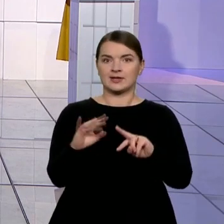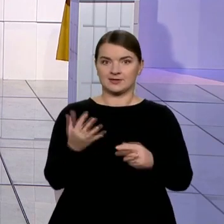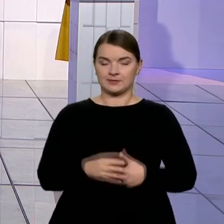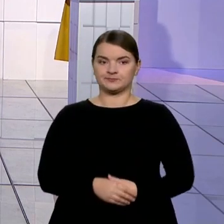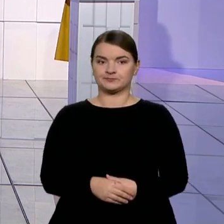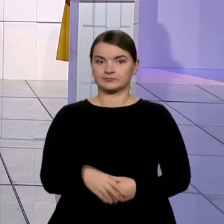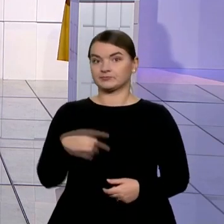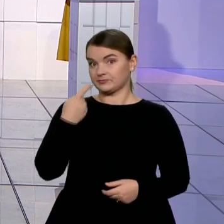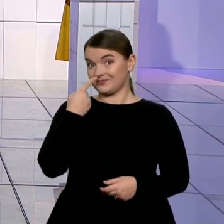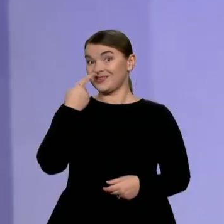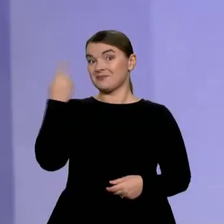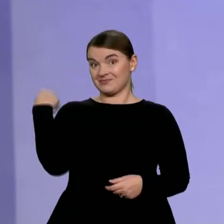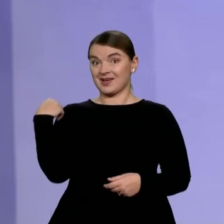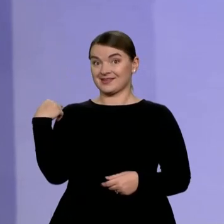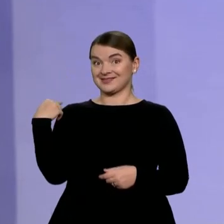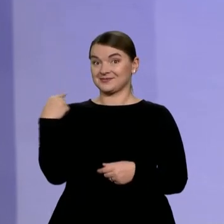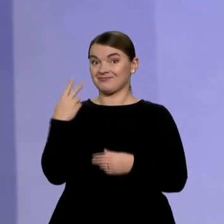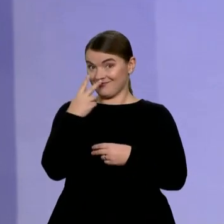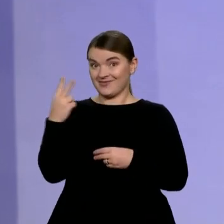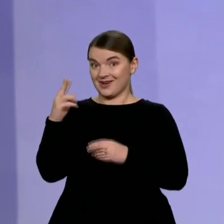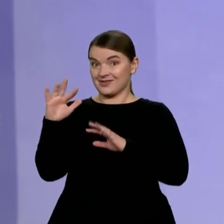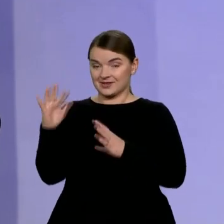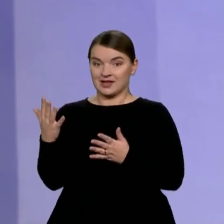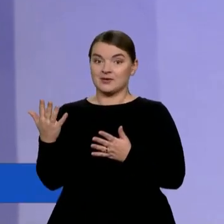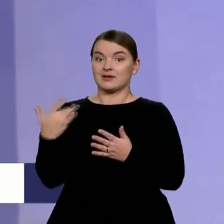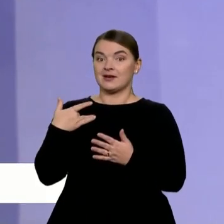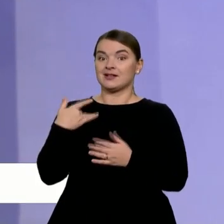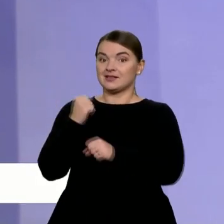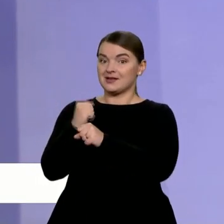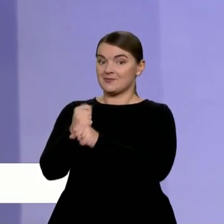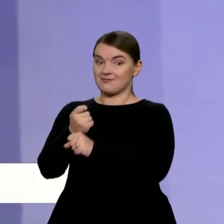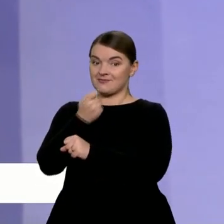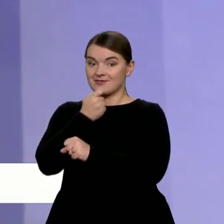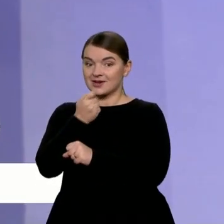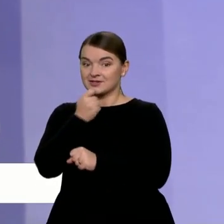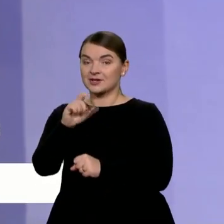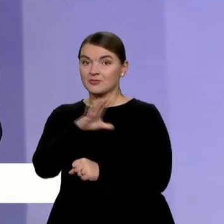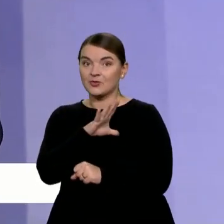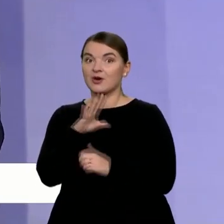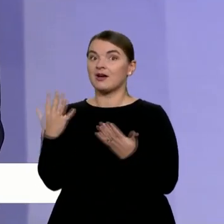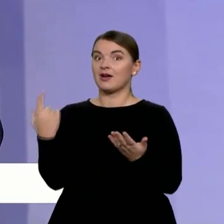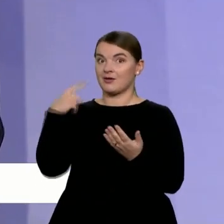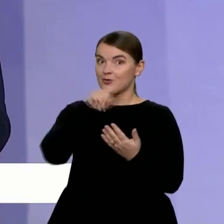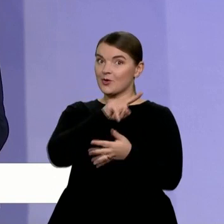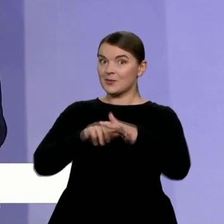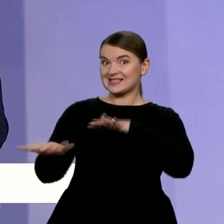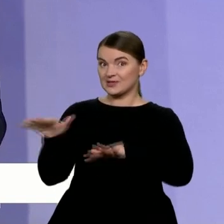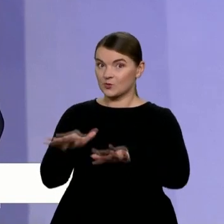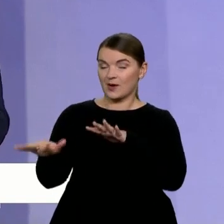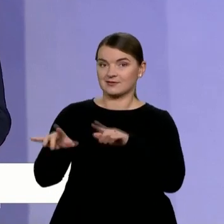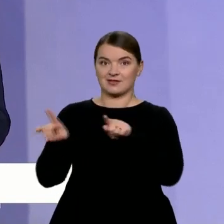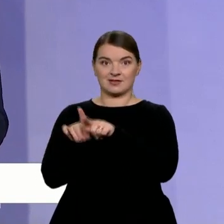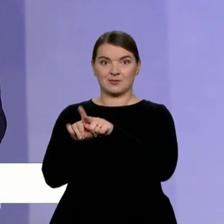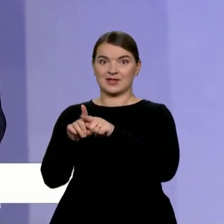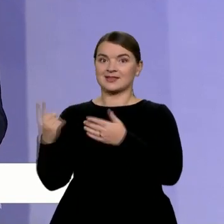rezultatas akivaizdžiai rodo greičiausiai, kad ne. Galbūt tai buvo per mažas įdirbis, o galbūt tam tikra ekonominė situacija bei geopolitinė